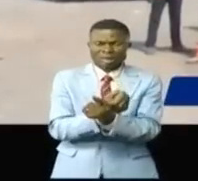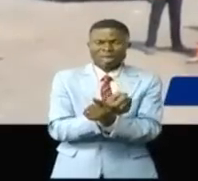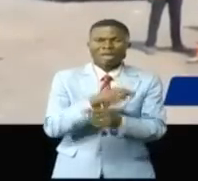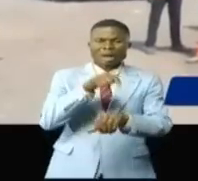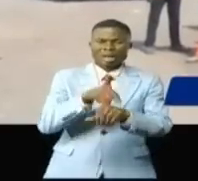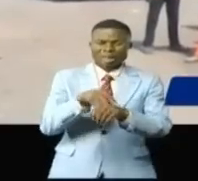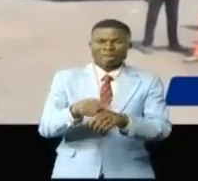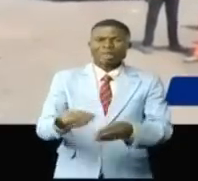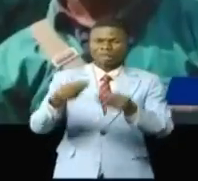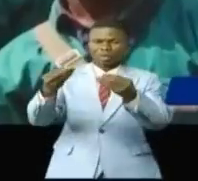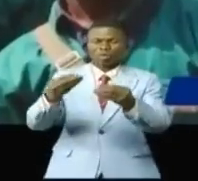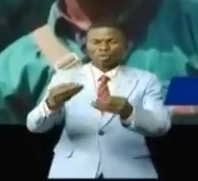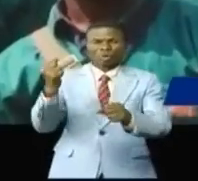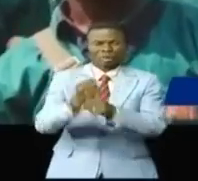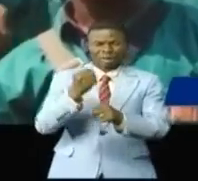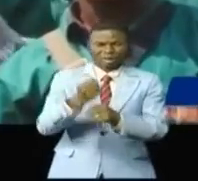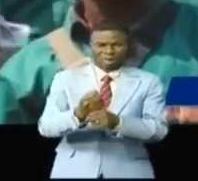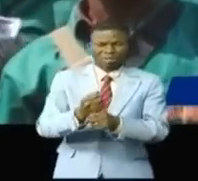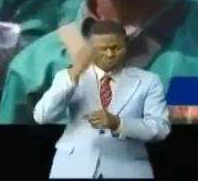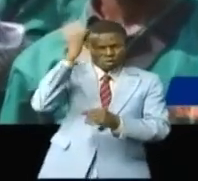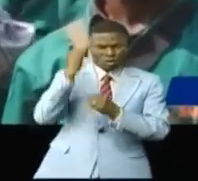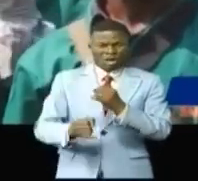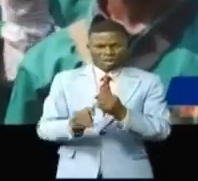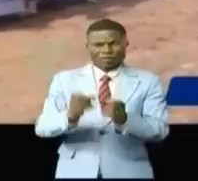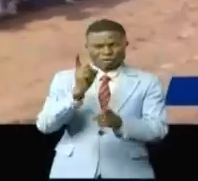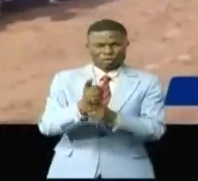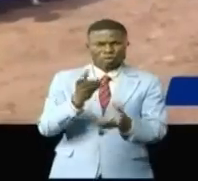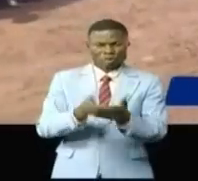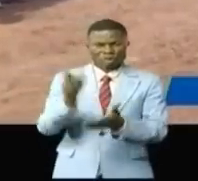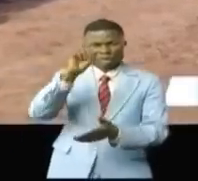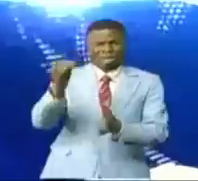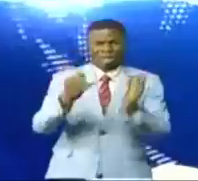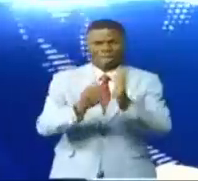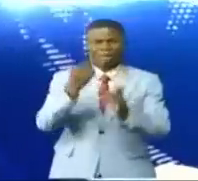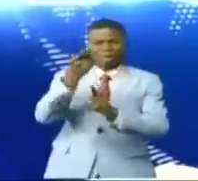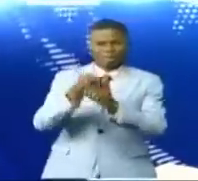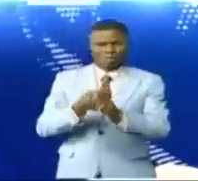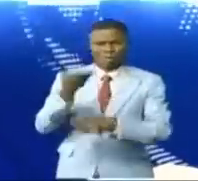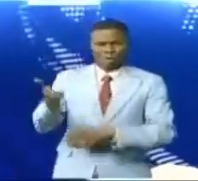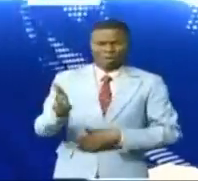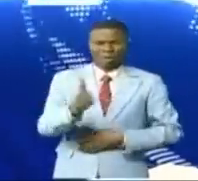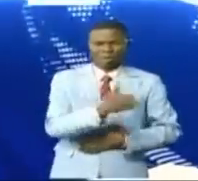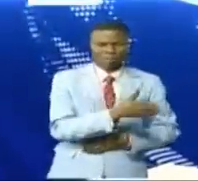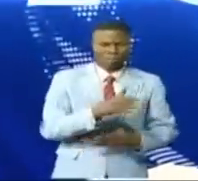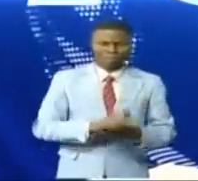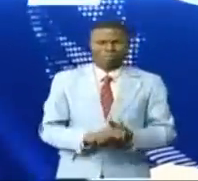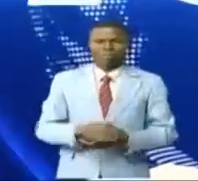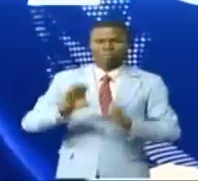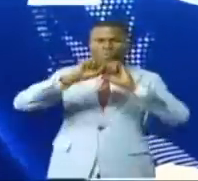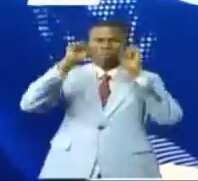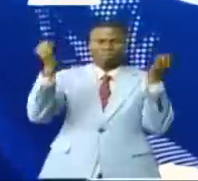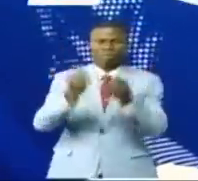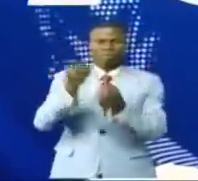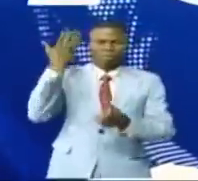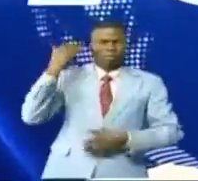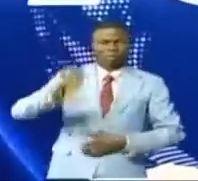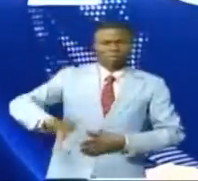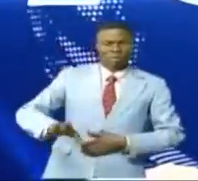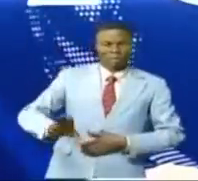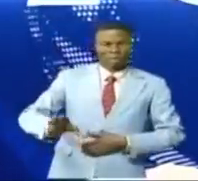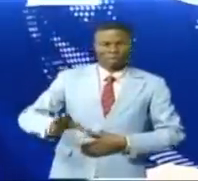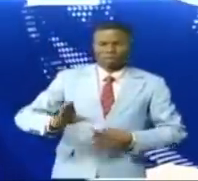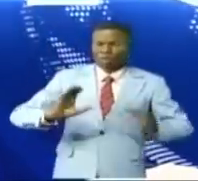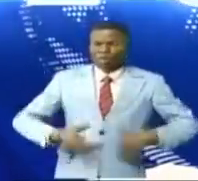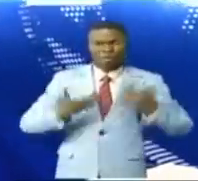contractuels des travaux qui est de 36 mois. La régie des OSA s'insurge contre